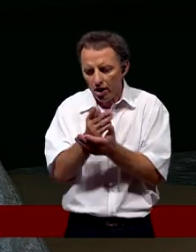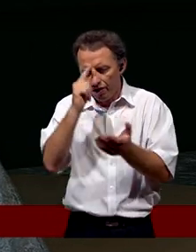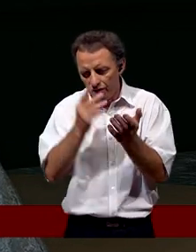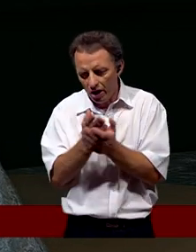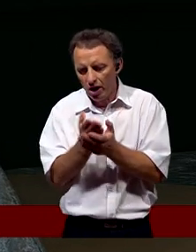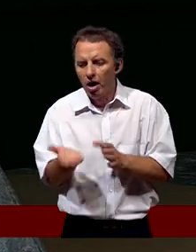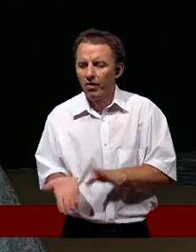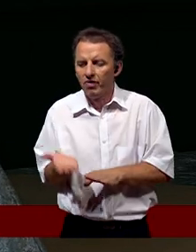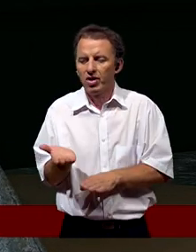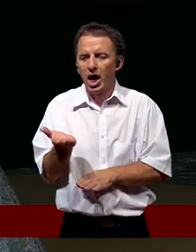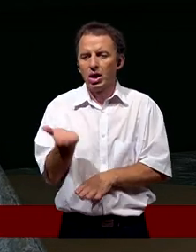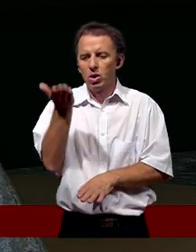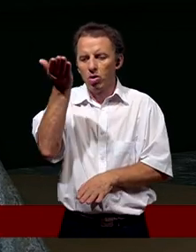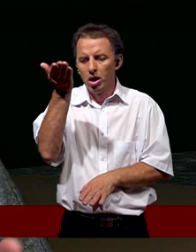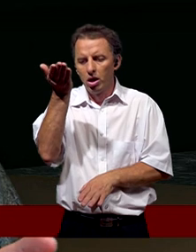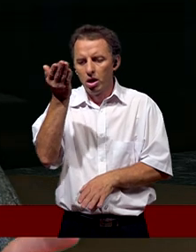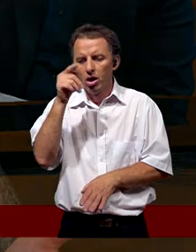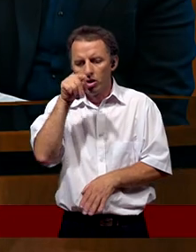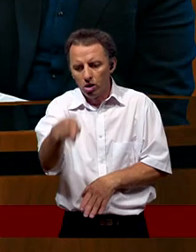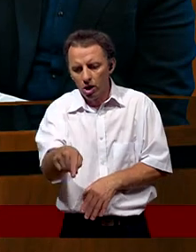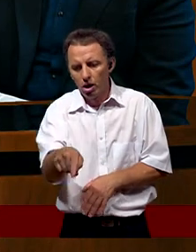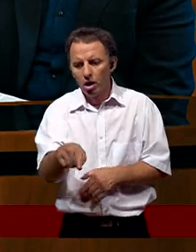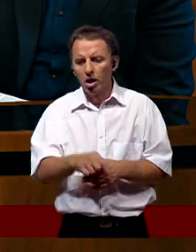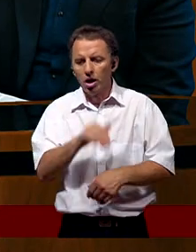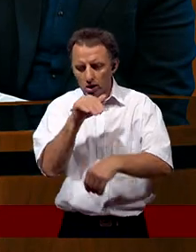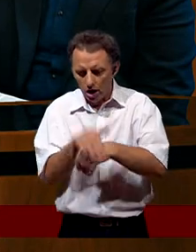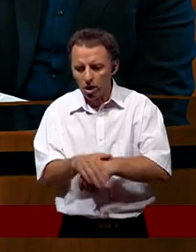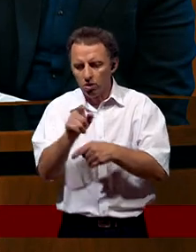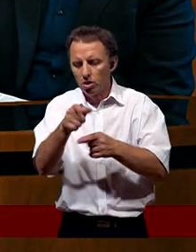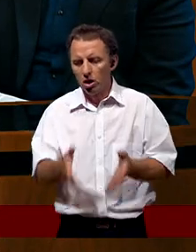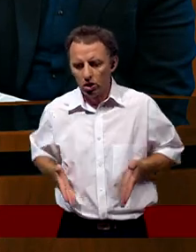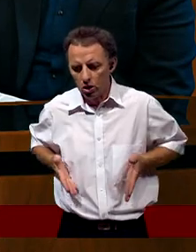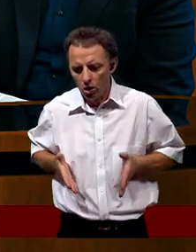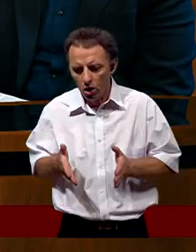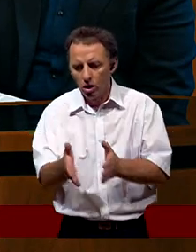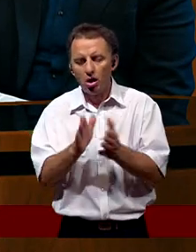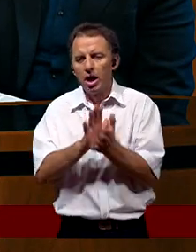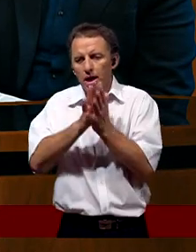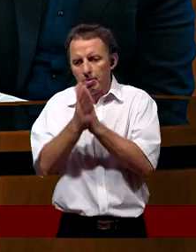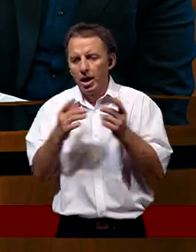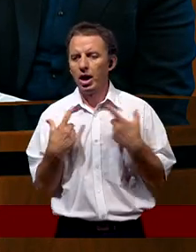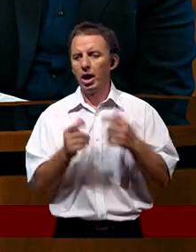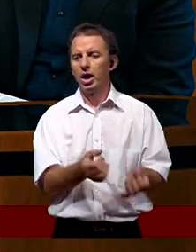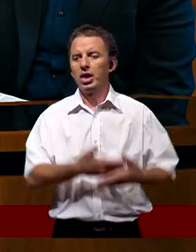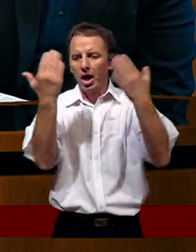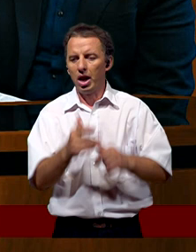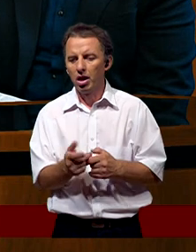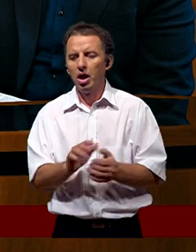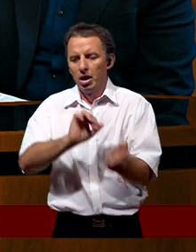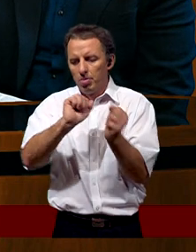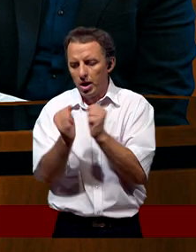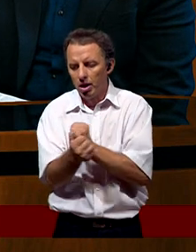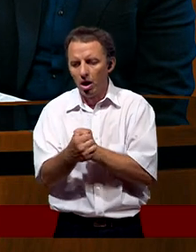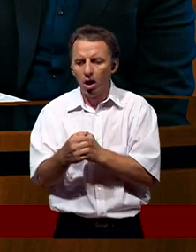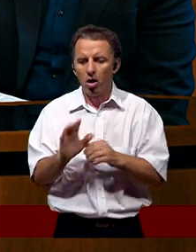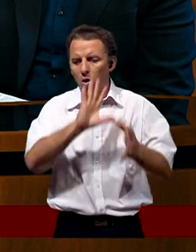chce, żeby ta nasza wiara wzrosła? Co też się absolutnie z Tobą zgadzam, że to jest droga. To nie jest z dnia na dzień, że nagle zmieniamy się